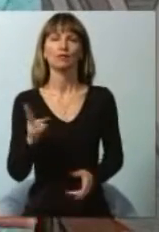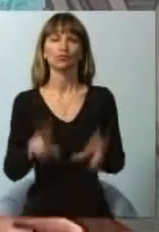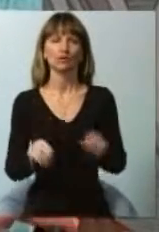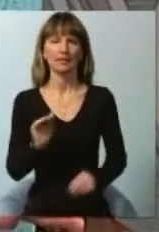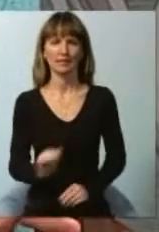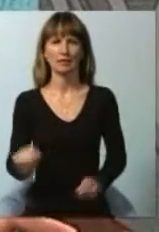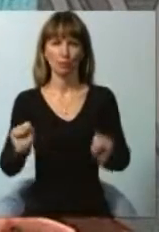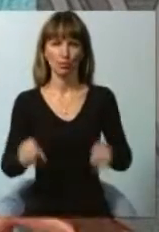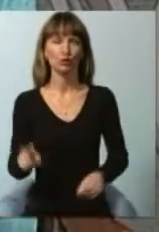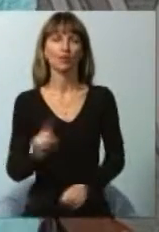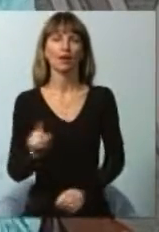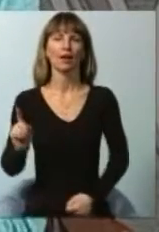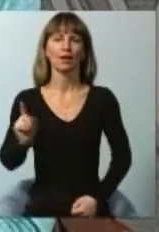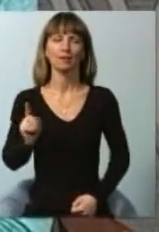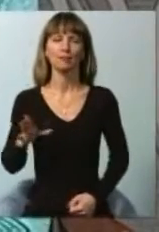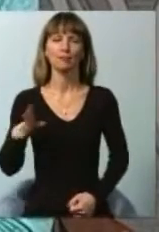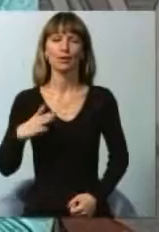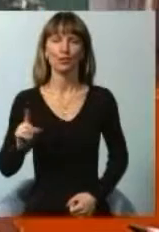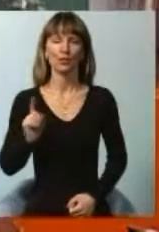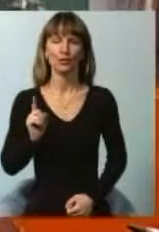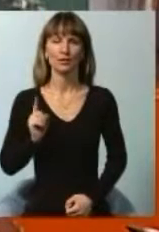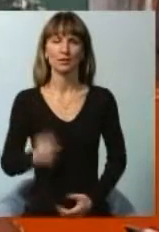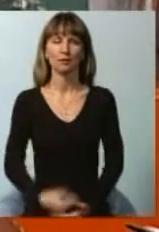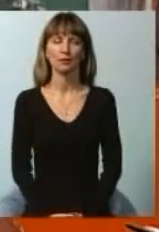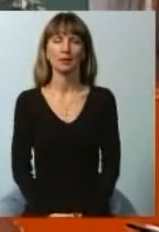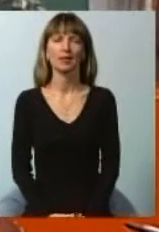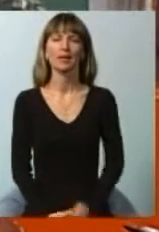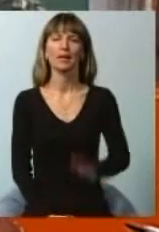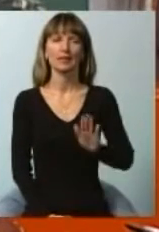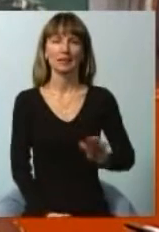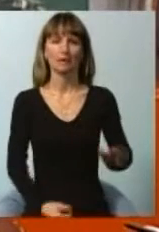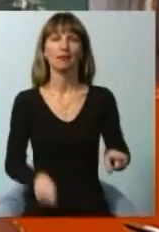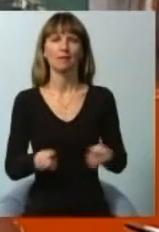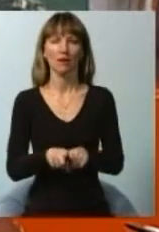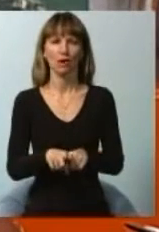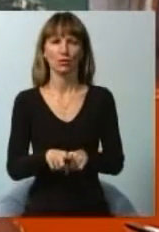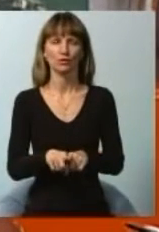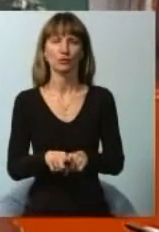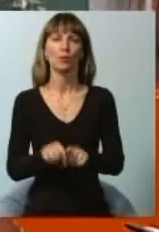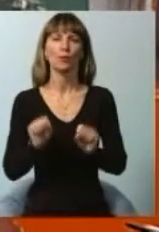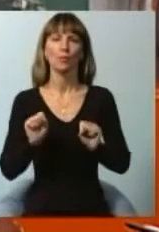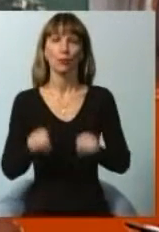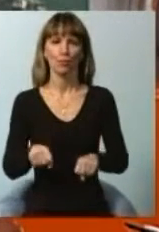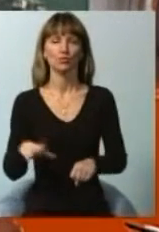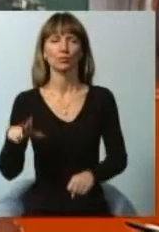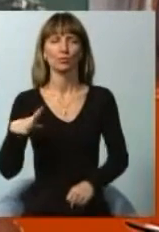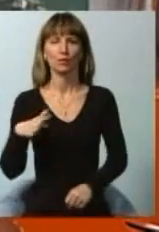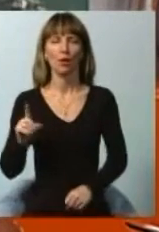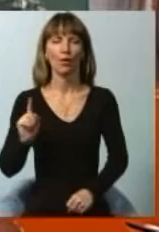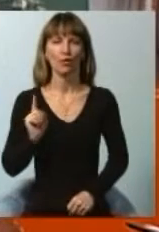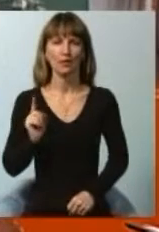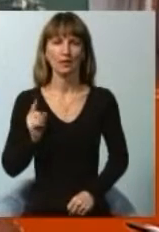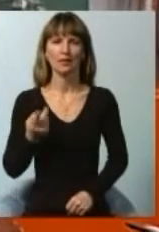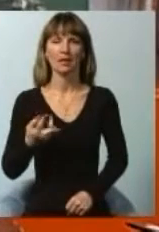а чи діти можуть щось охороняти та бути охоронцями? Діти також можуть бути